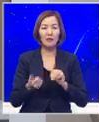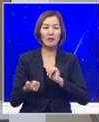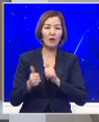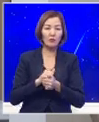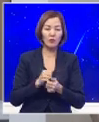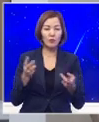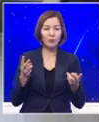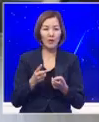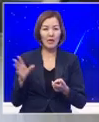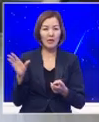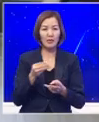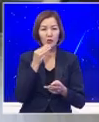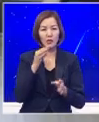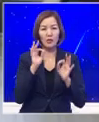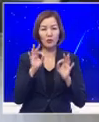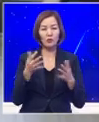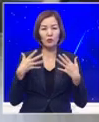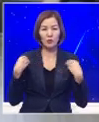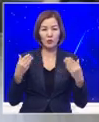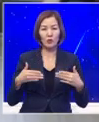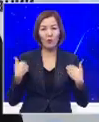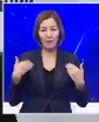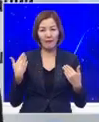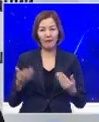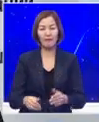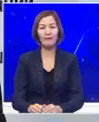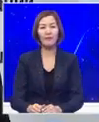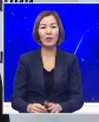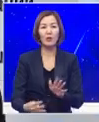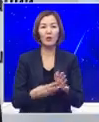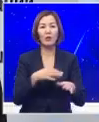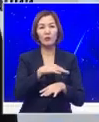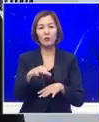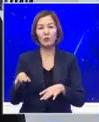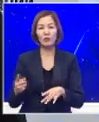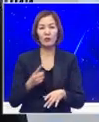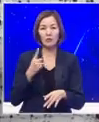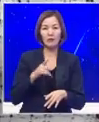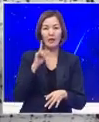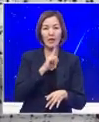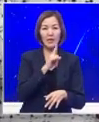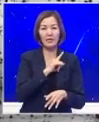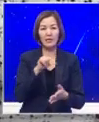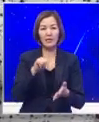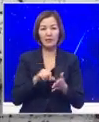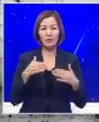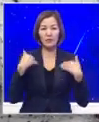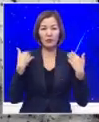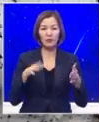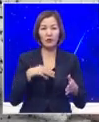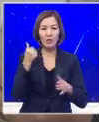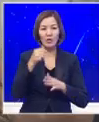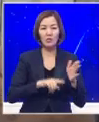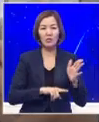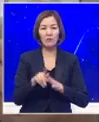қалаймын. Инновация форумына Алматы облысындағы 9 ауданнан келген шебер әйелдер қатысып өз өнімдерін ұсынды. Айта кетейік, жыл басынан